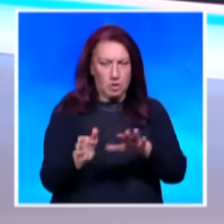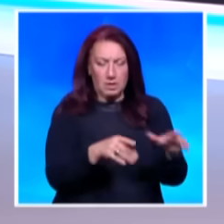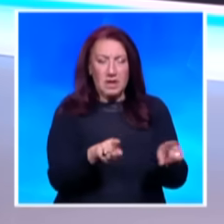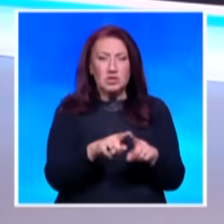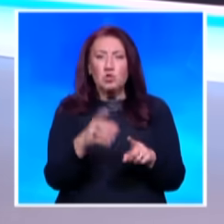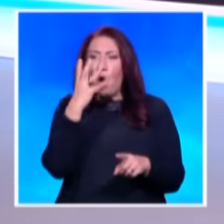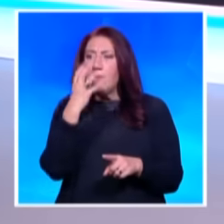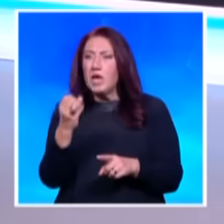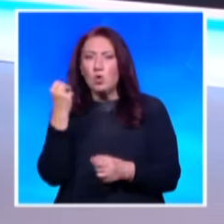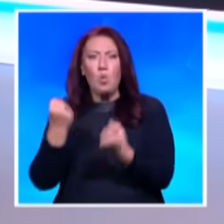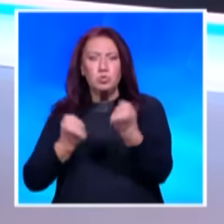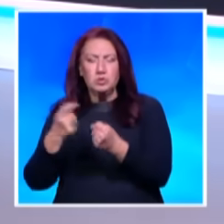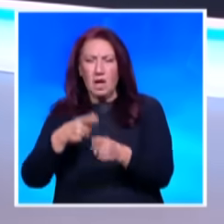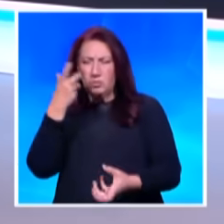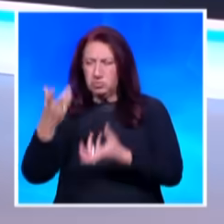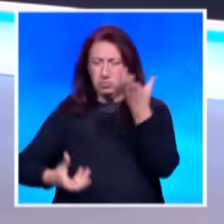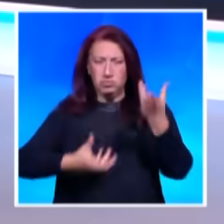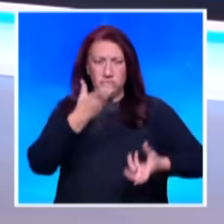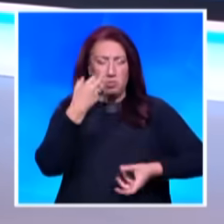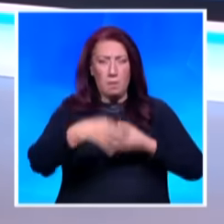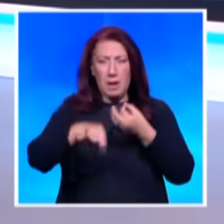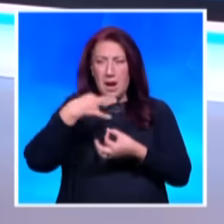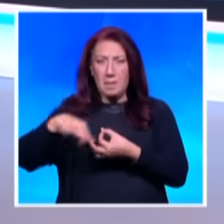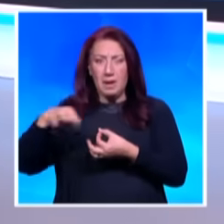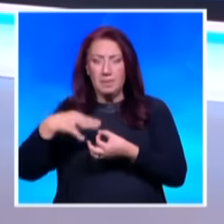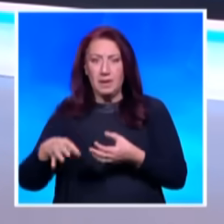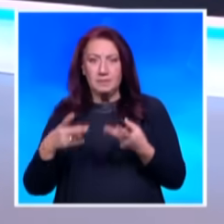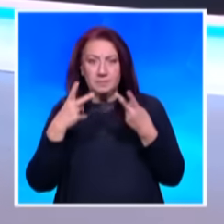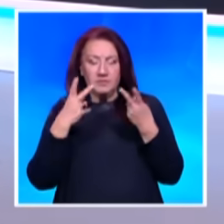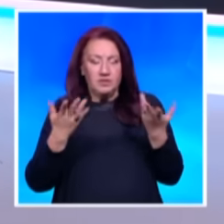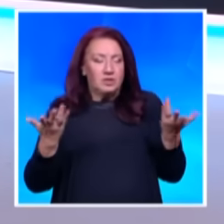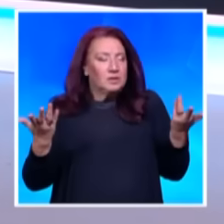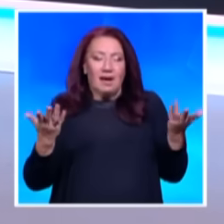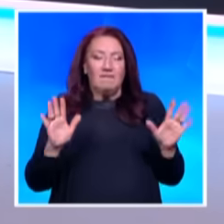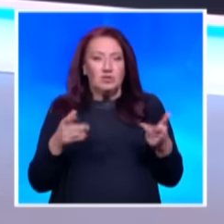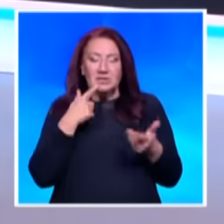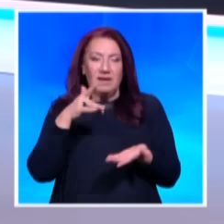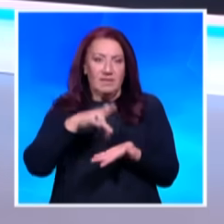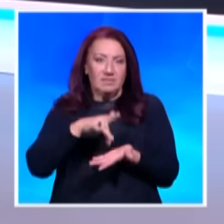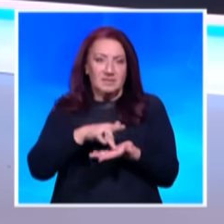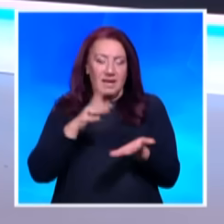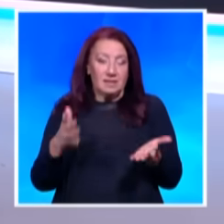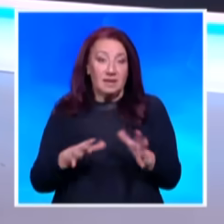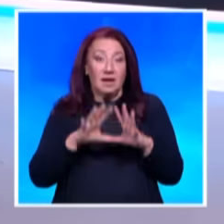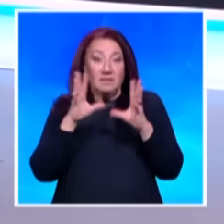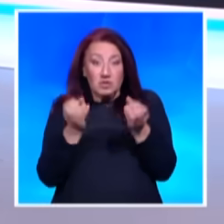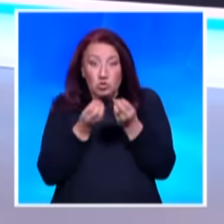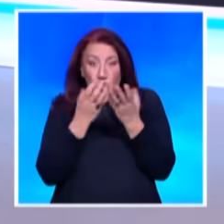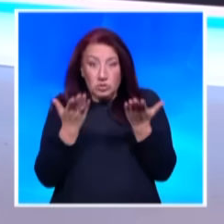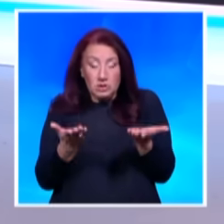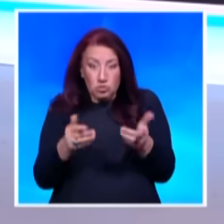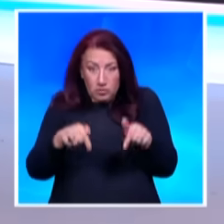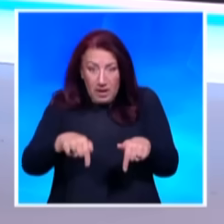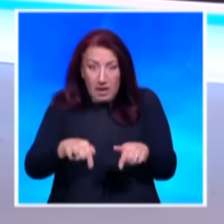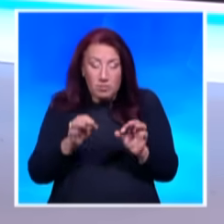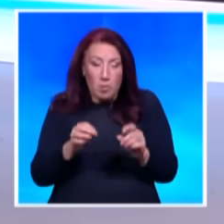на пожарната се опитват да ги изгасят. Видяхме и нейния разказ за трафика в центъра на столицата ни малко по-рано. Всичко това, уважаеми зрители, се случва докато